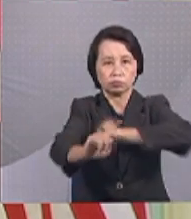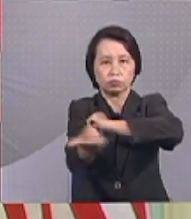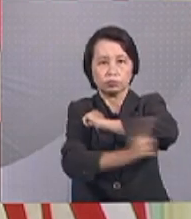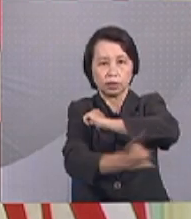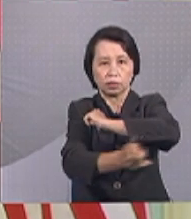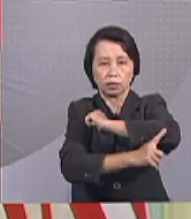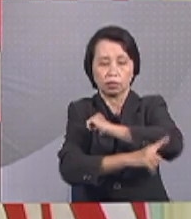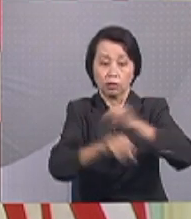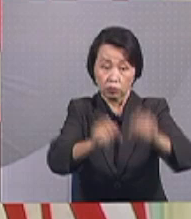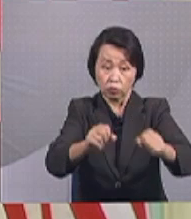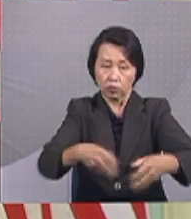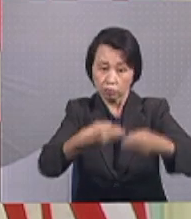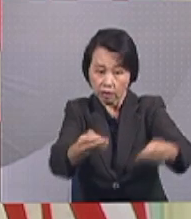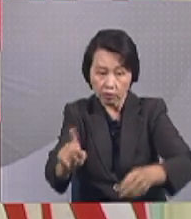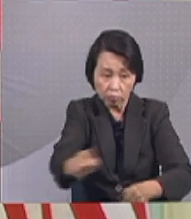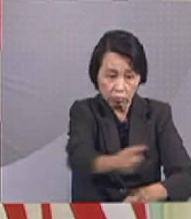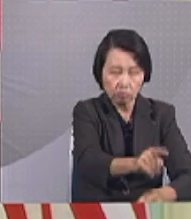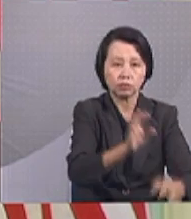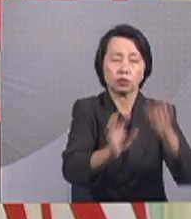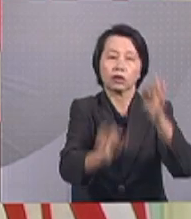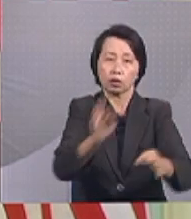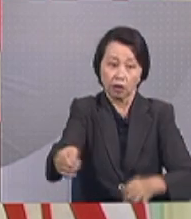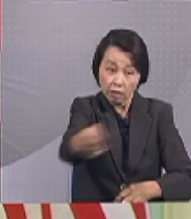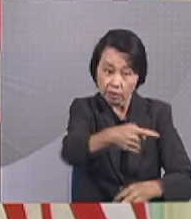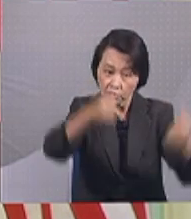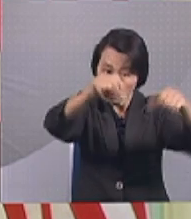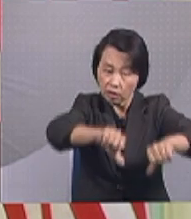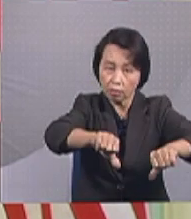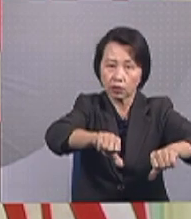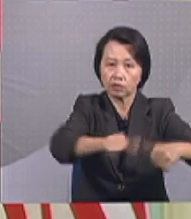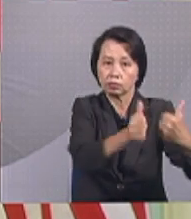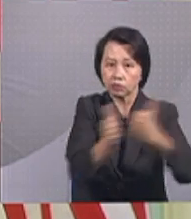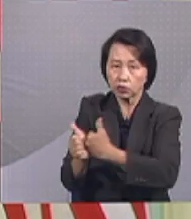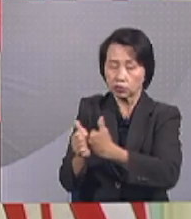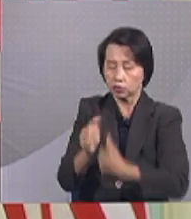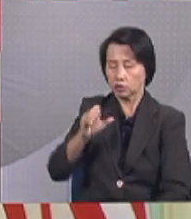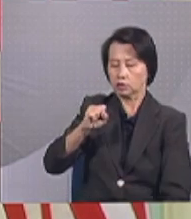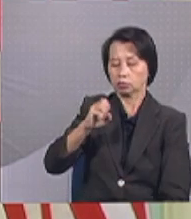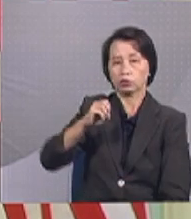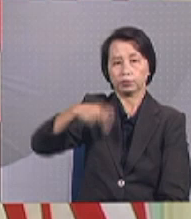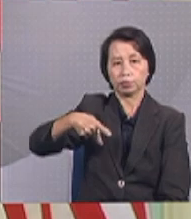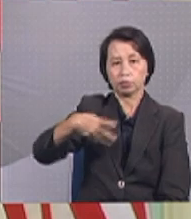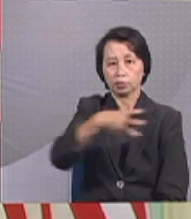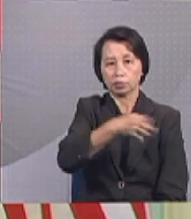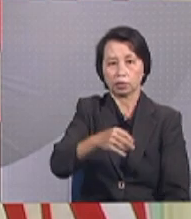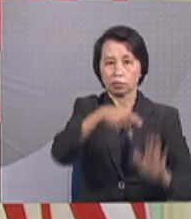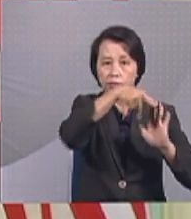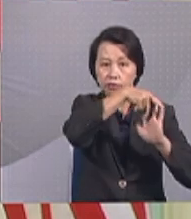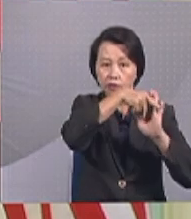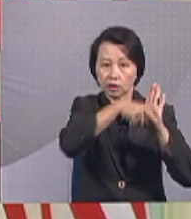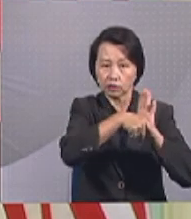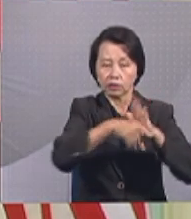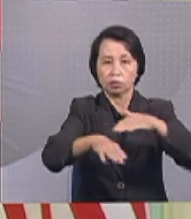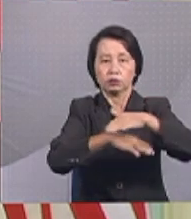juga penalti yang boleh dikenakan kepada mereka jika mereka gagal mematuhi SOP dan juga peraturan